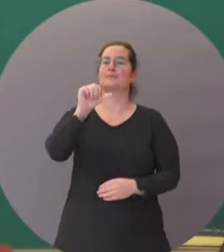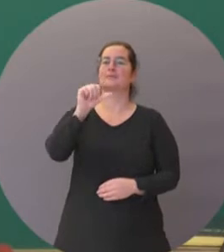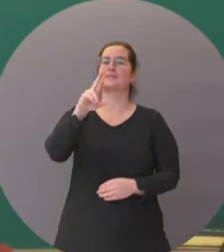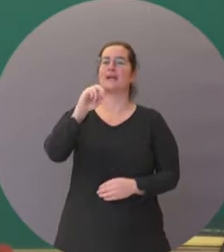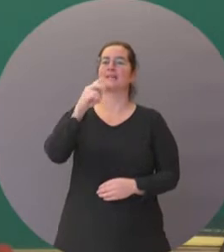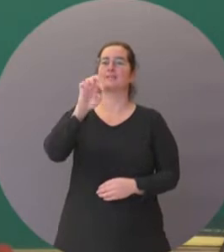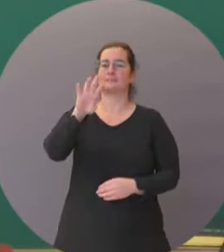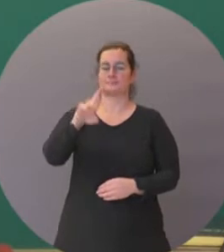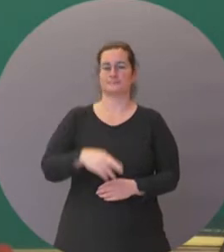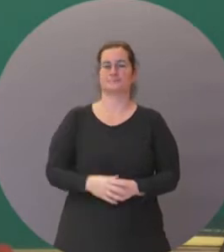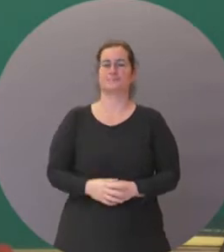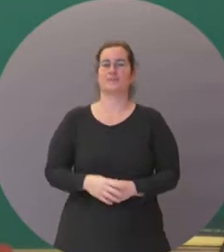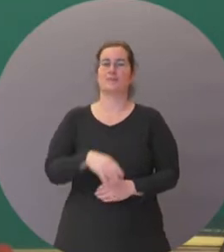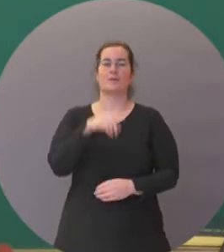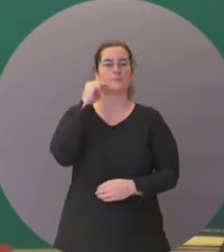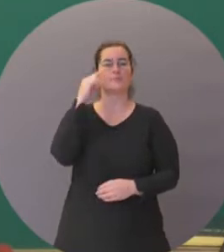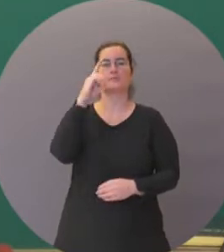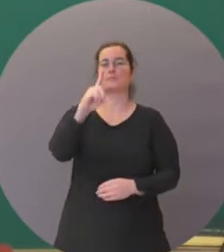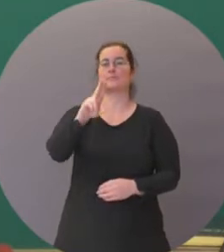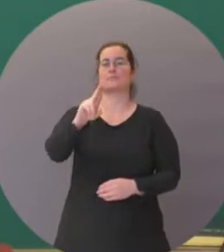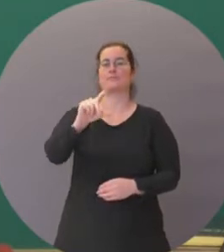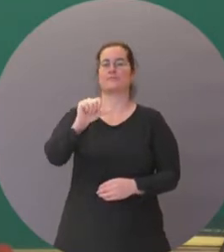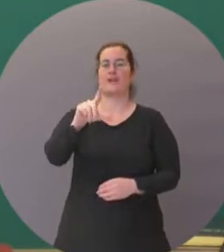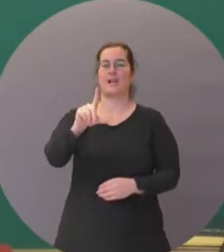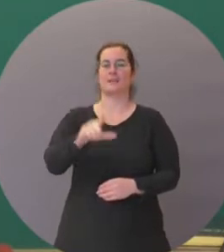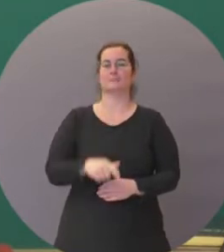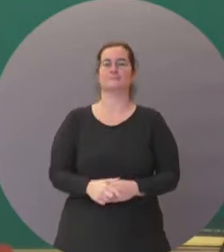monsieur Duval Christian